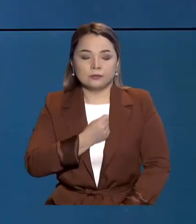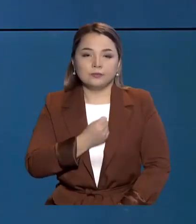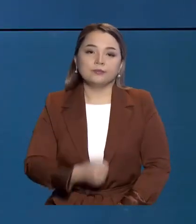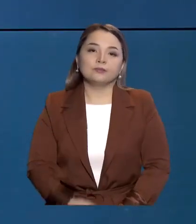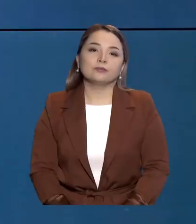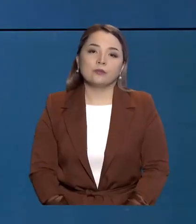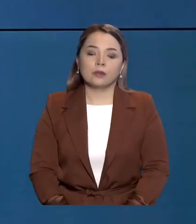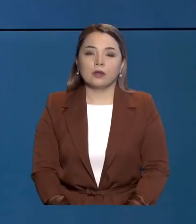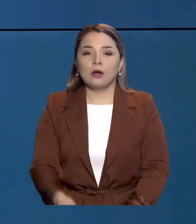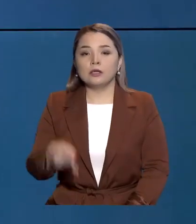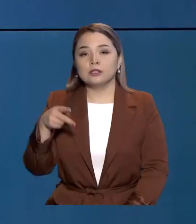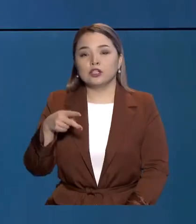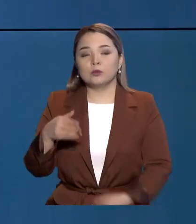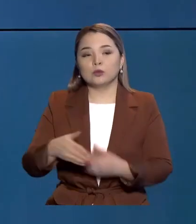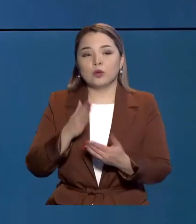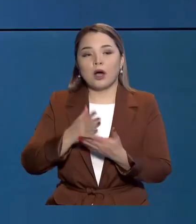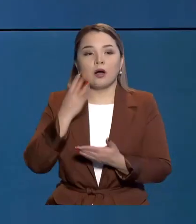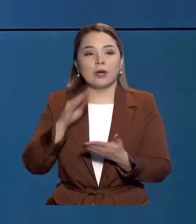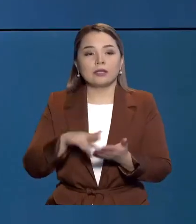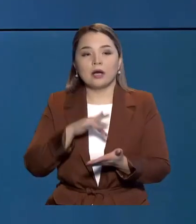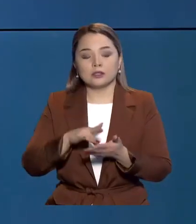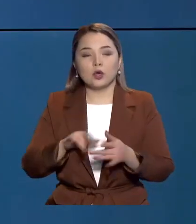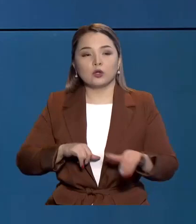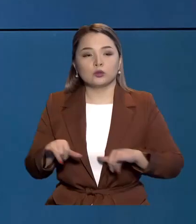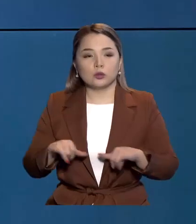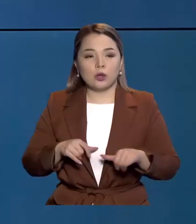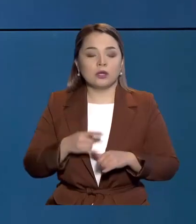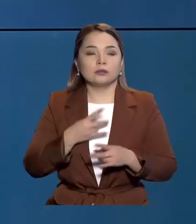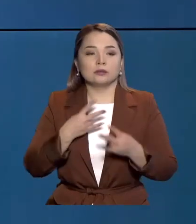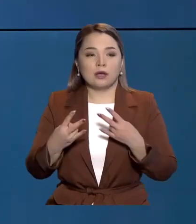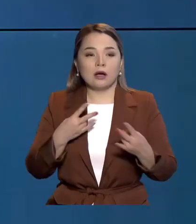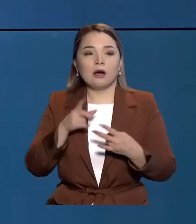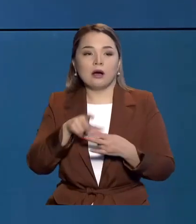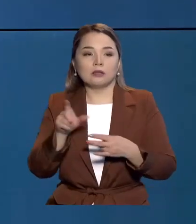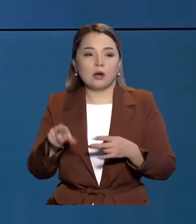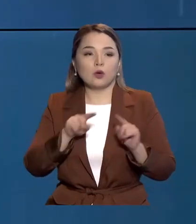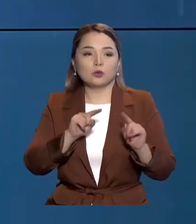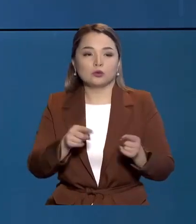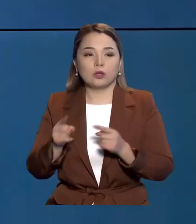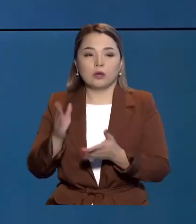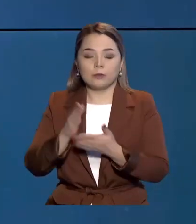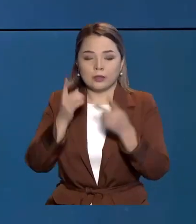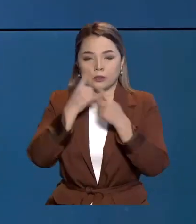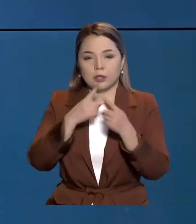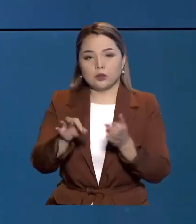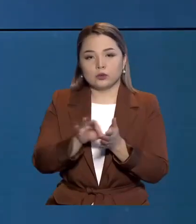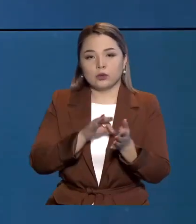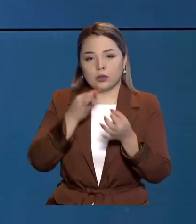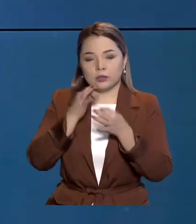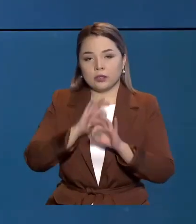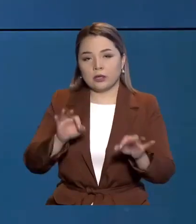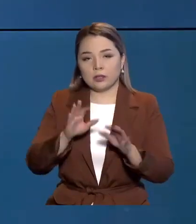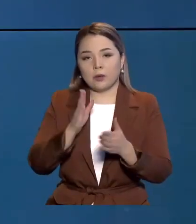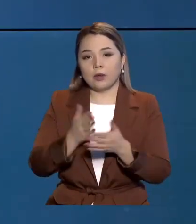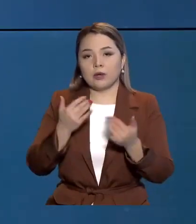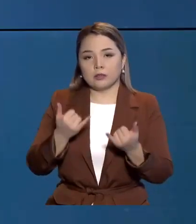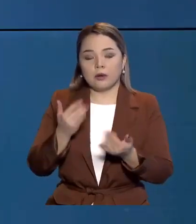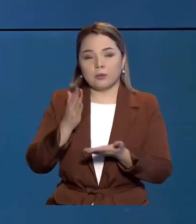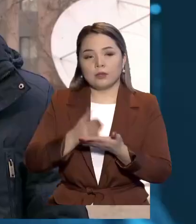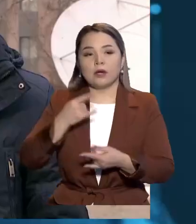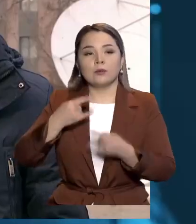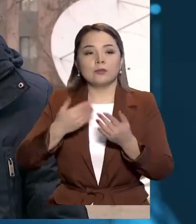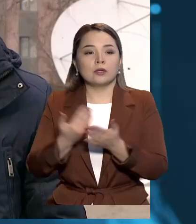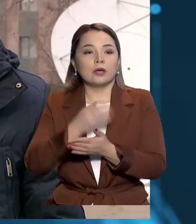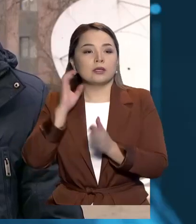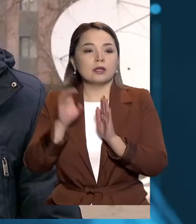Алматыда 2000-ға жуық бұзақылық жасаған адам ұсталды. Бұл туралы қалалық шұғыл әрекет ету басқармасы хабарлады. Қазір бізбен әріптесім Қуан Нұрақын тікелей